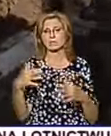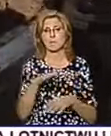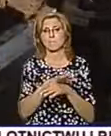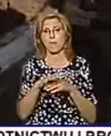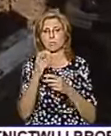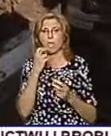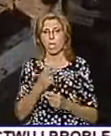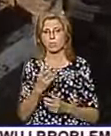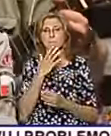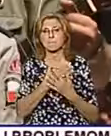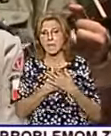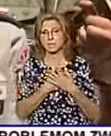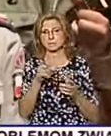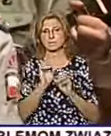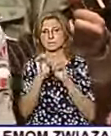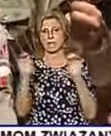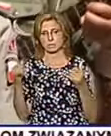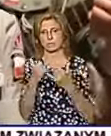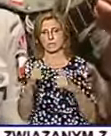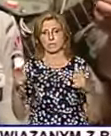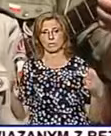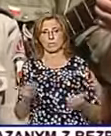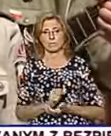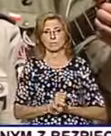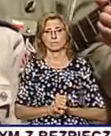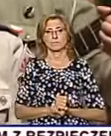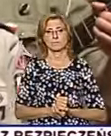pasji, którymi zarażała innych.